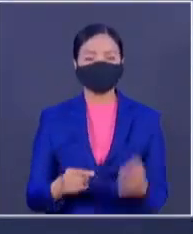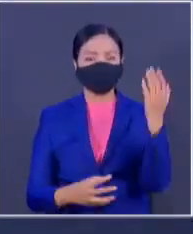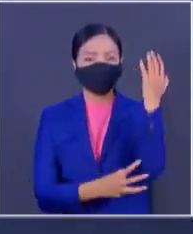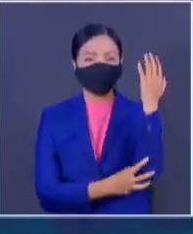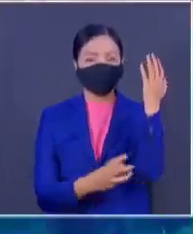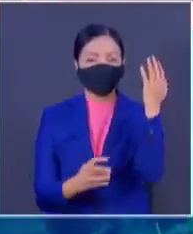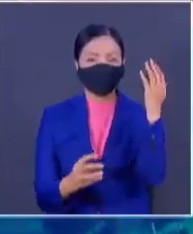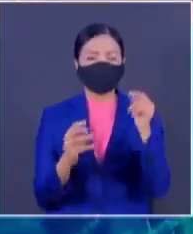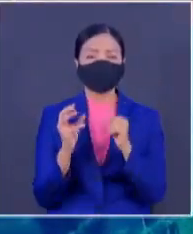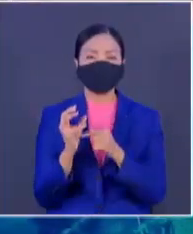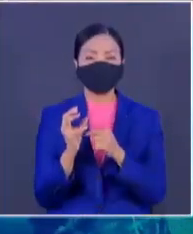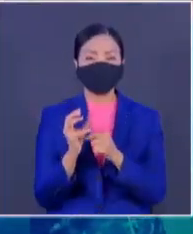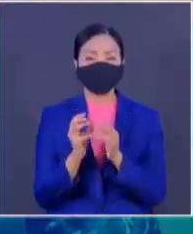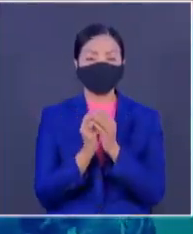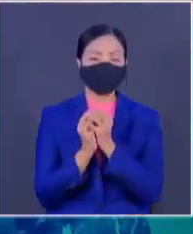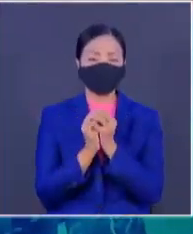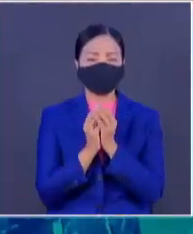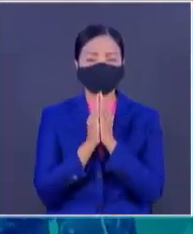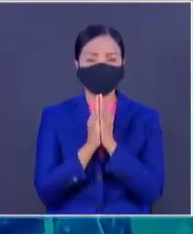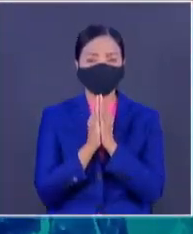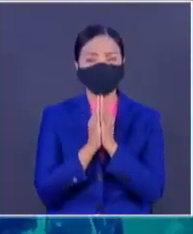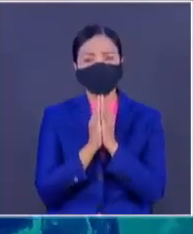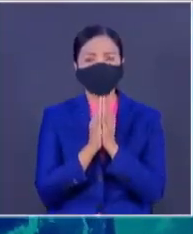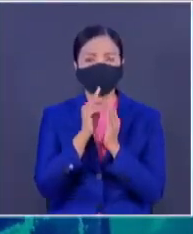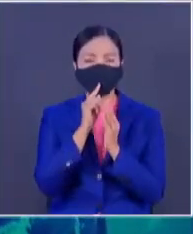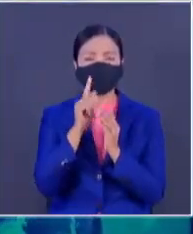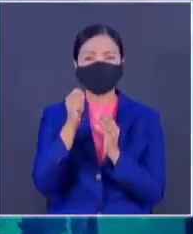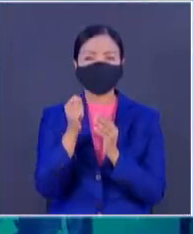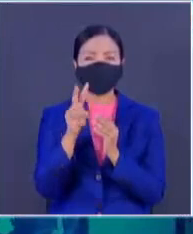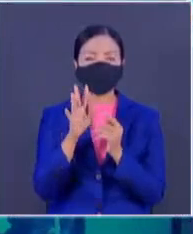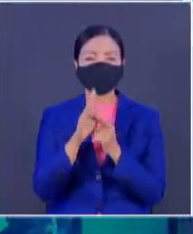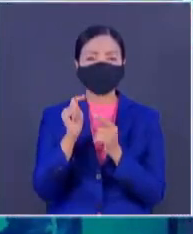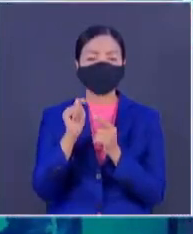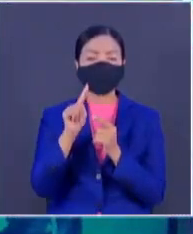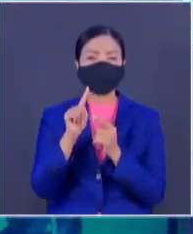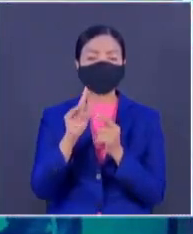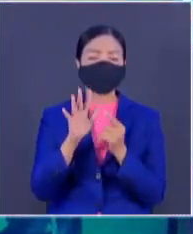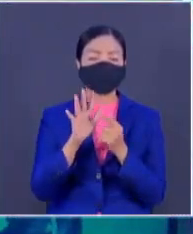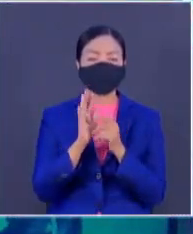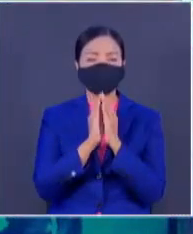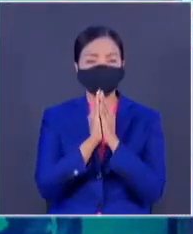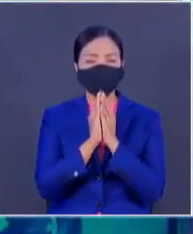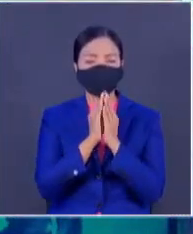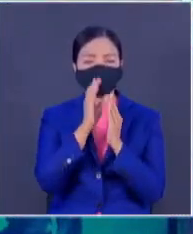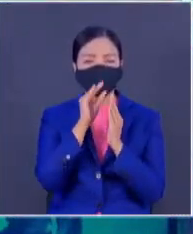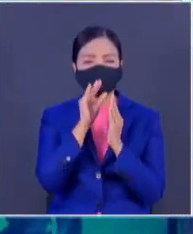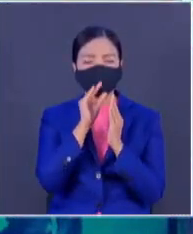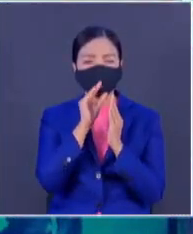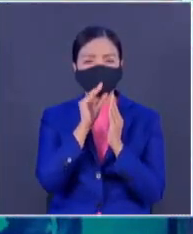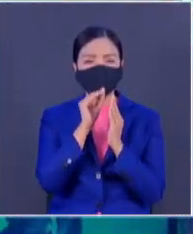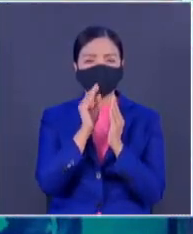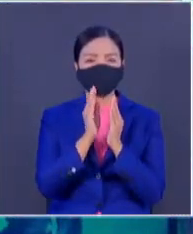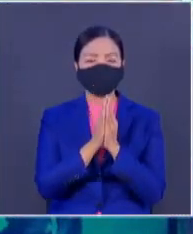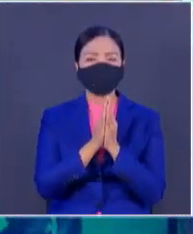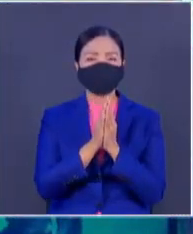มันมาแล้วก็มาท่องคาถาอิติปิโสภะคะวาอรหังสัมมาสัมพุทโธภะคะวาจนกระทั่งจ